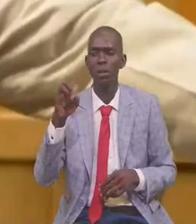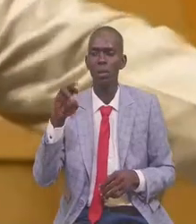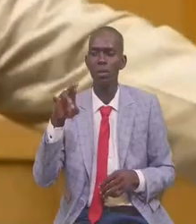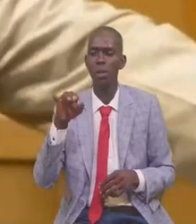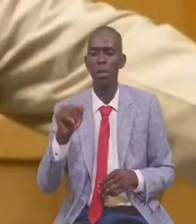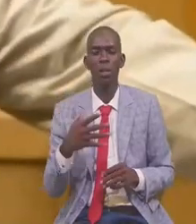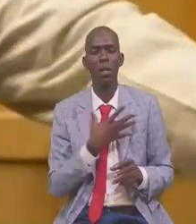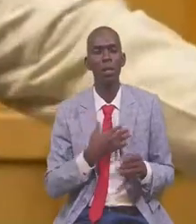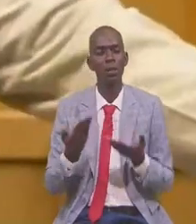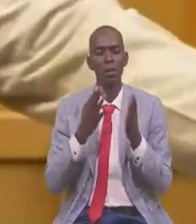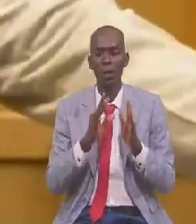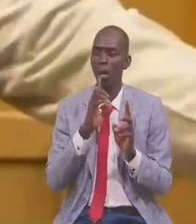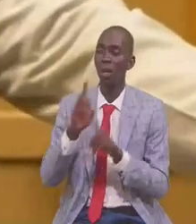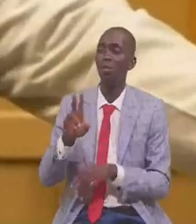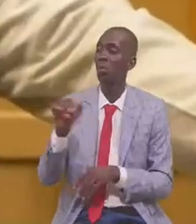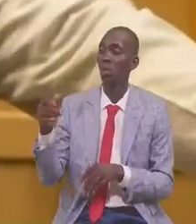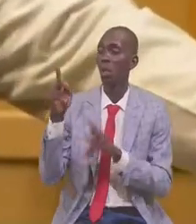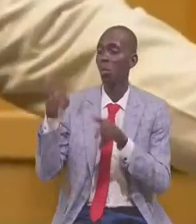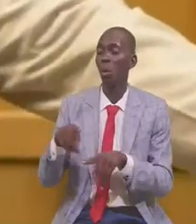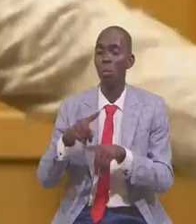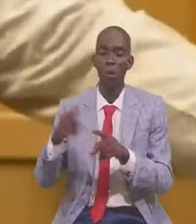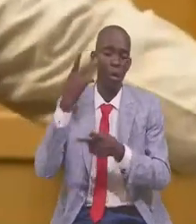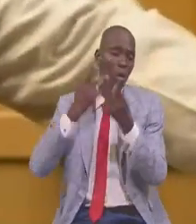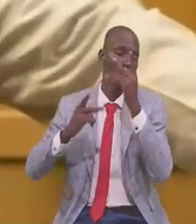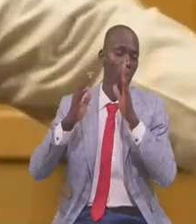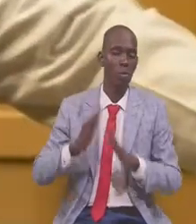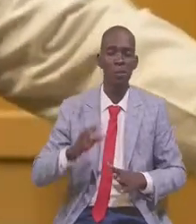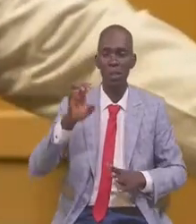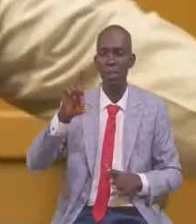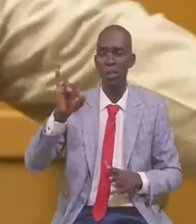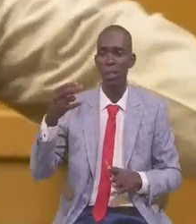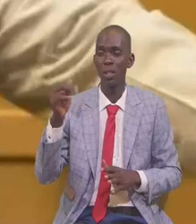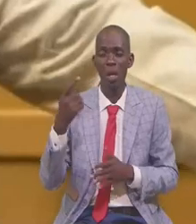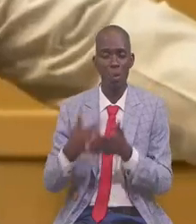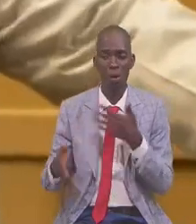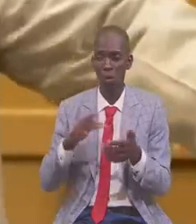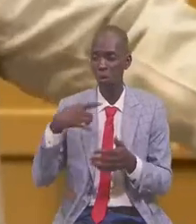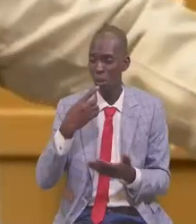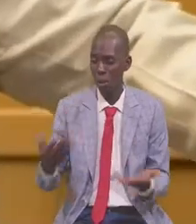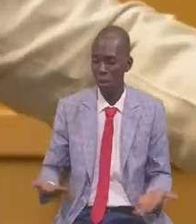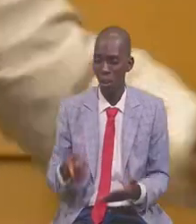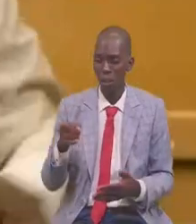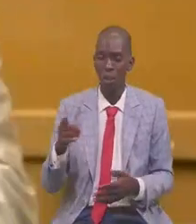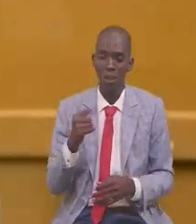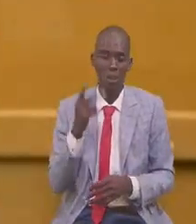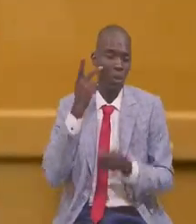là-bas, Élisée. Tout ce que tu dis, même dans ta chambre à coucher, l'entend tout. Et il en parle au roi.